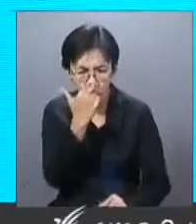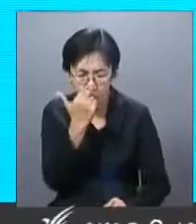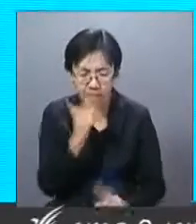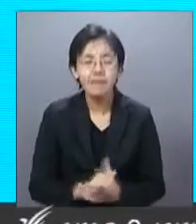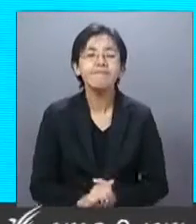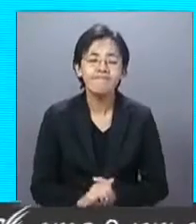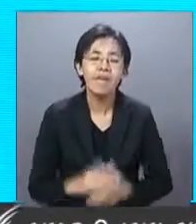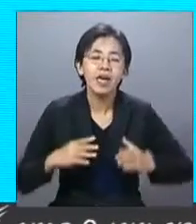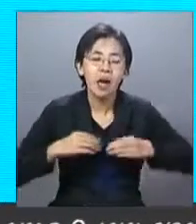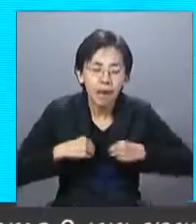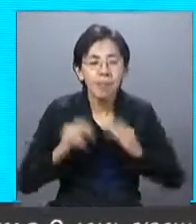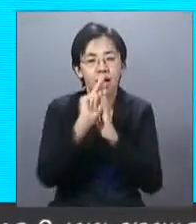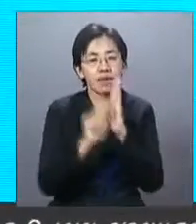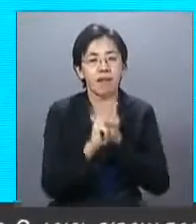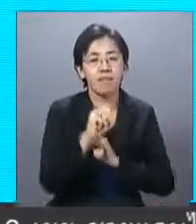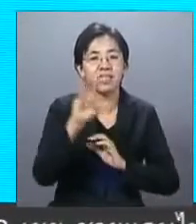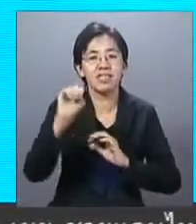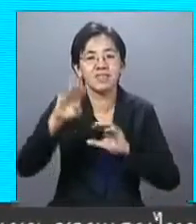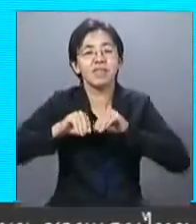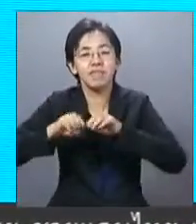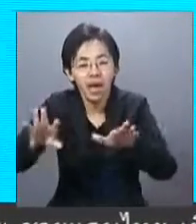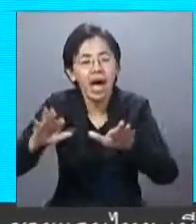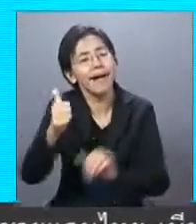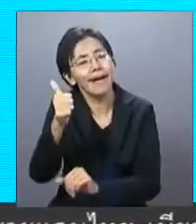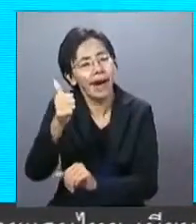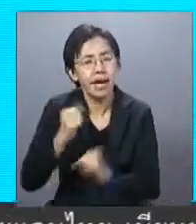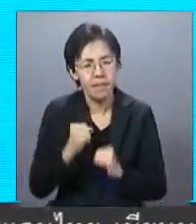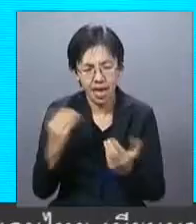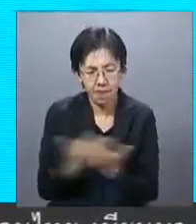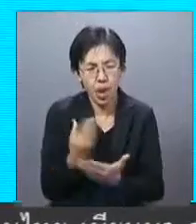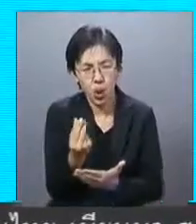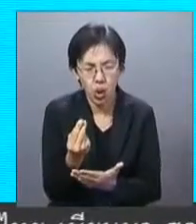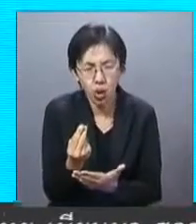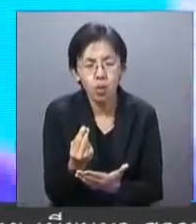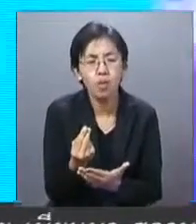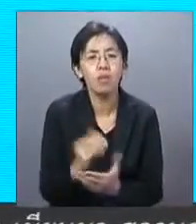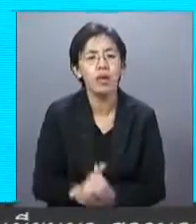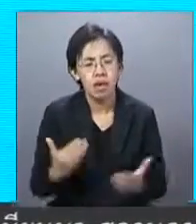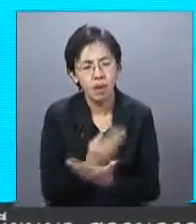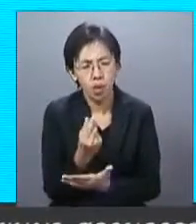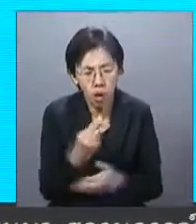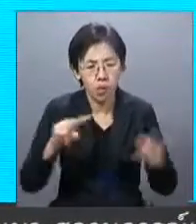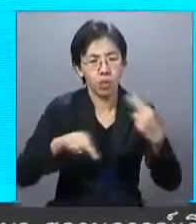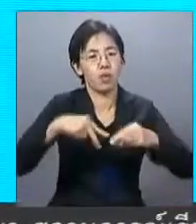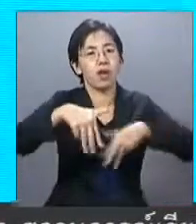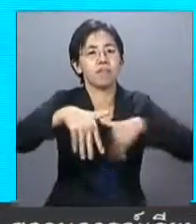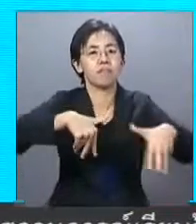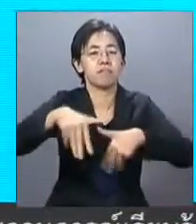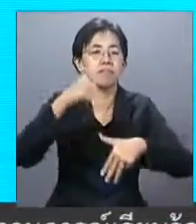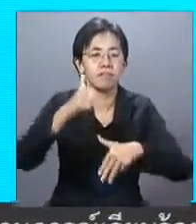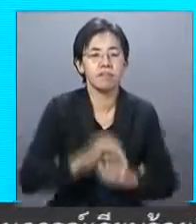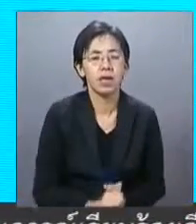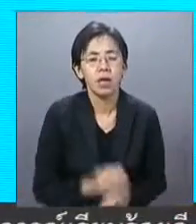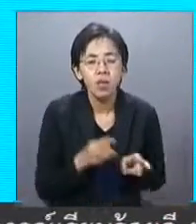าเออเคยต้องใช้ก็ต้องใช้ในบางครั้งเพราะว่าเราต้องเปลี่ยนแปลงให้เร็วแต่ครั้งนี้เราก็สามารถที่จะดูแลประชาชนได้นะว่